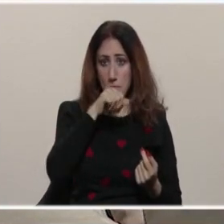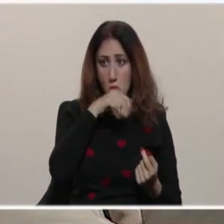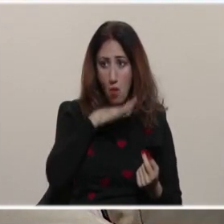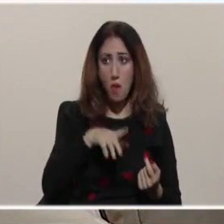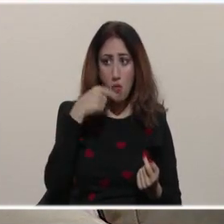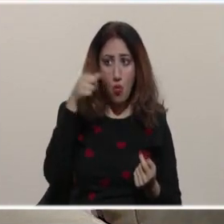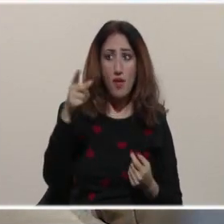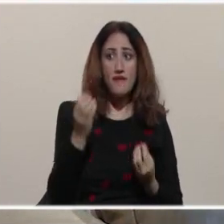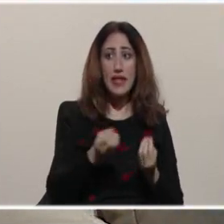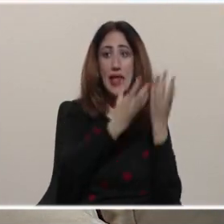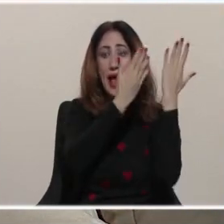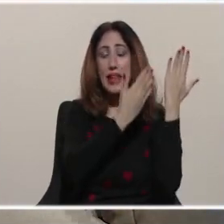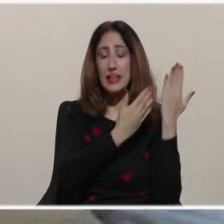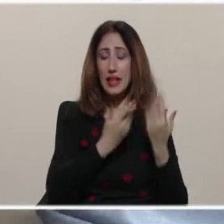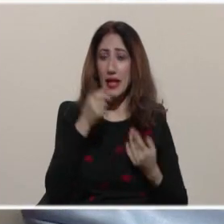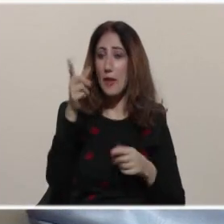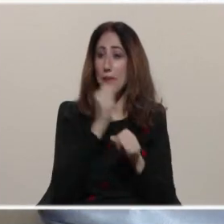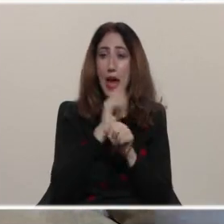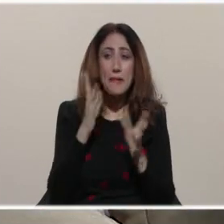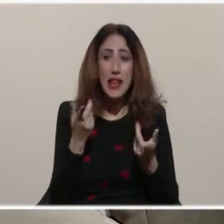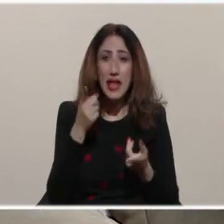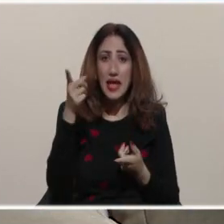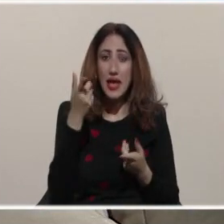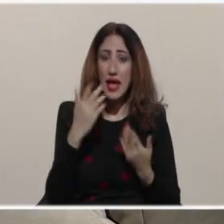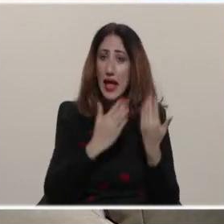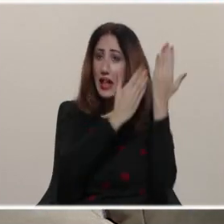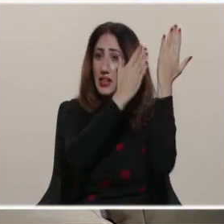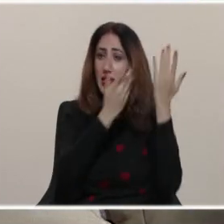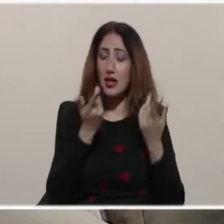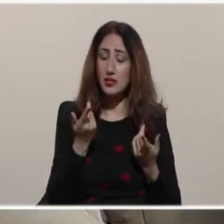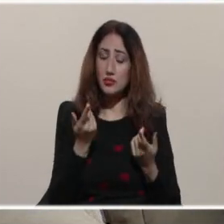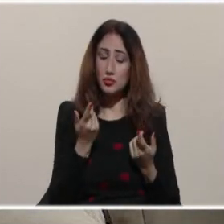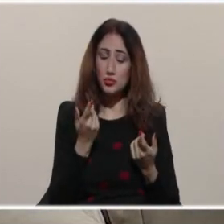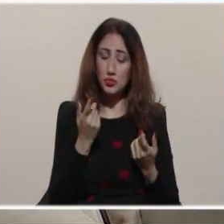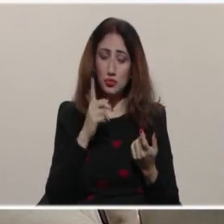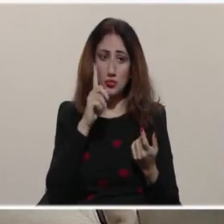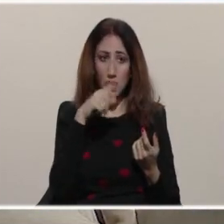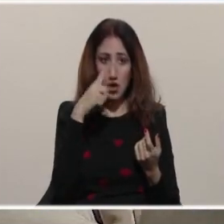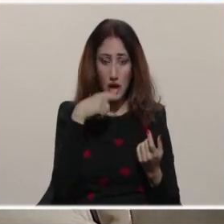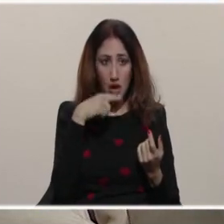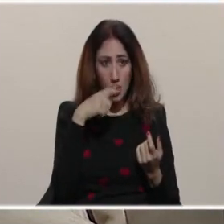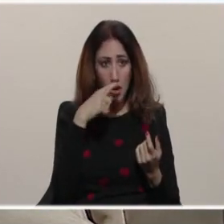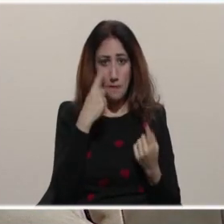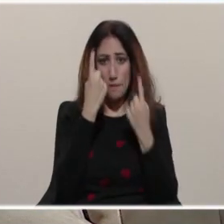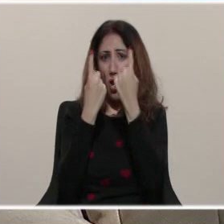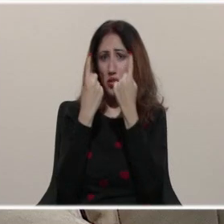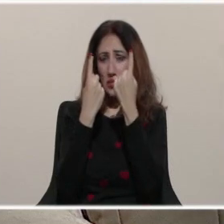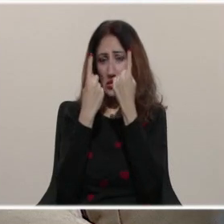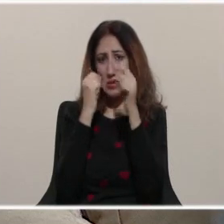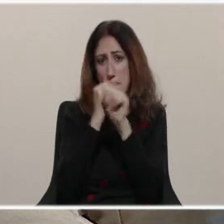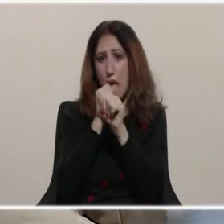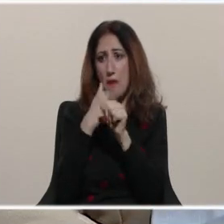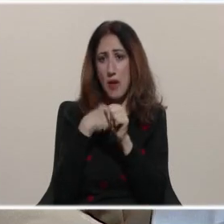وكذا وكذا، فقول لي أنت بتعمل إيه عشان أعمل زيك عشان أبقى من أهل الجنة. قال له: والله ولا حاجة، لكن هي في حاجة واحدة بس لعلها